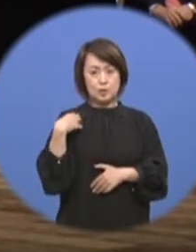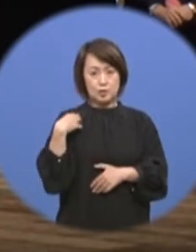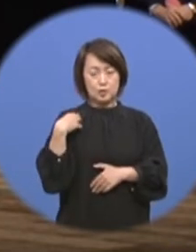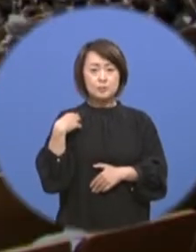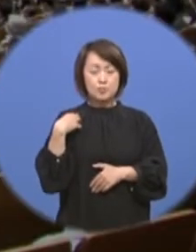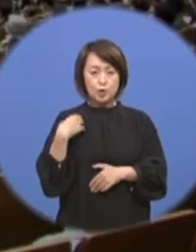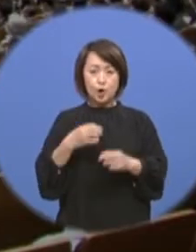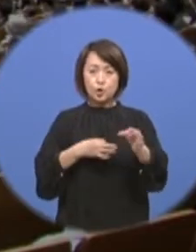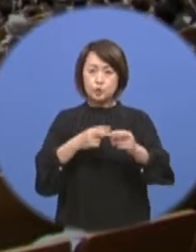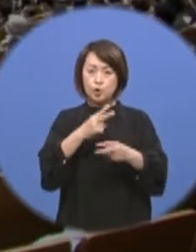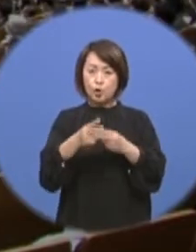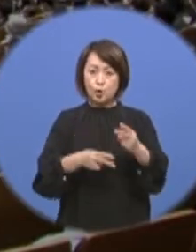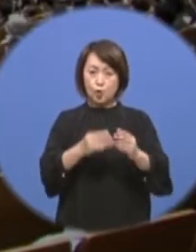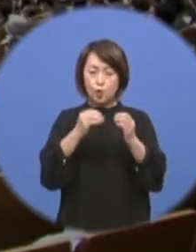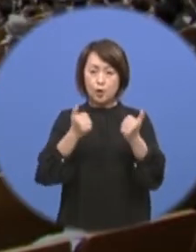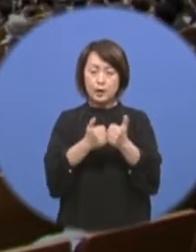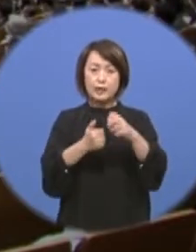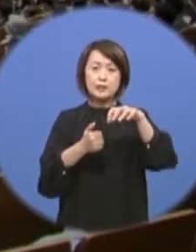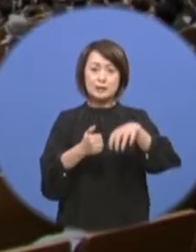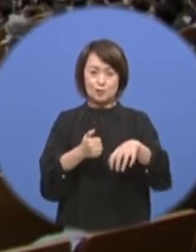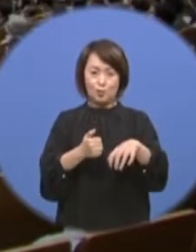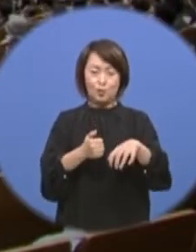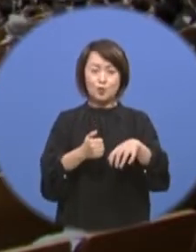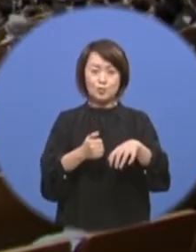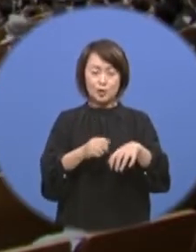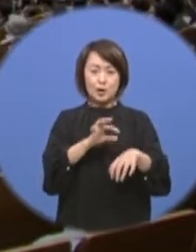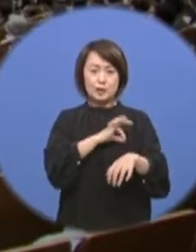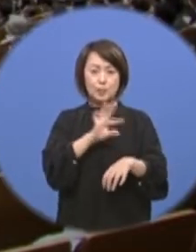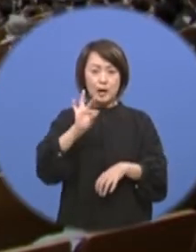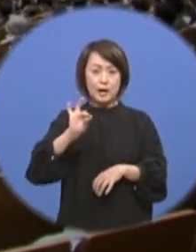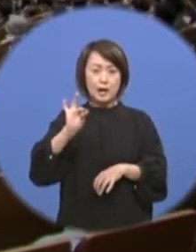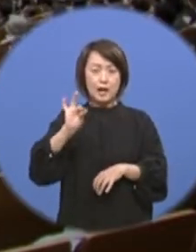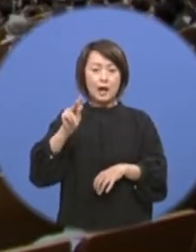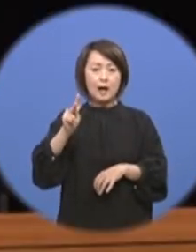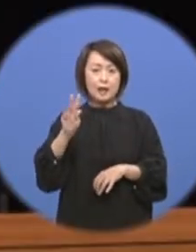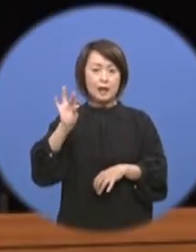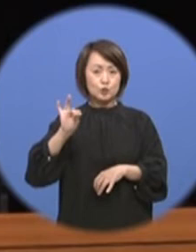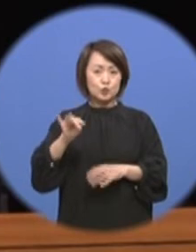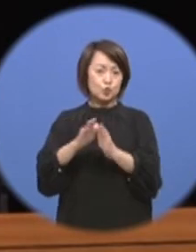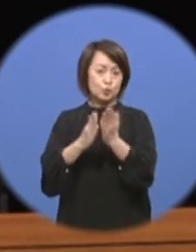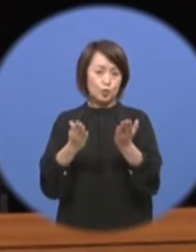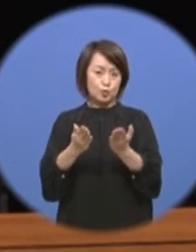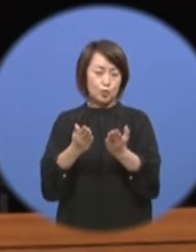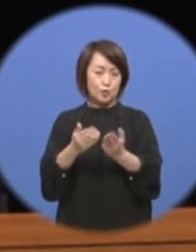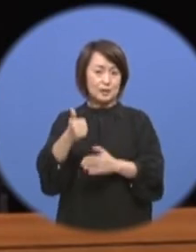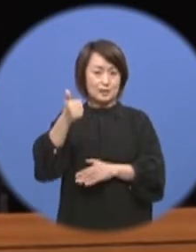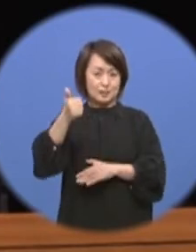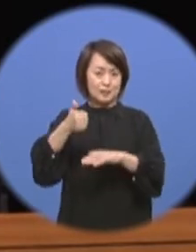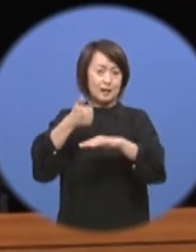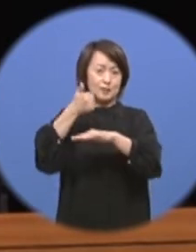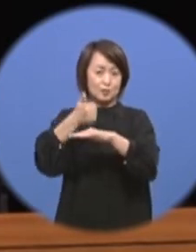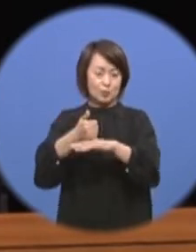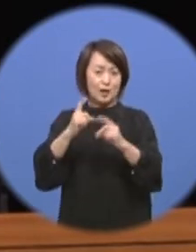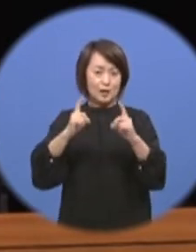和歌山県商工会議所連合会のか積むと聞い近い長があいさつしました